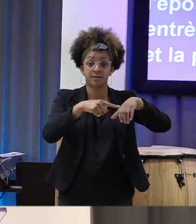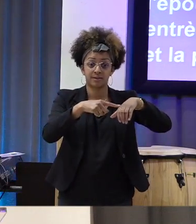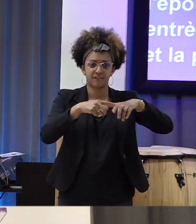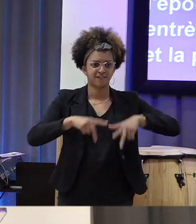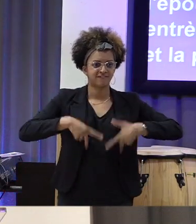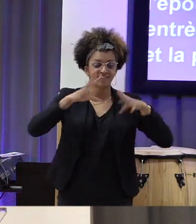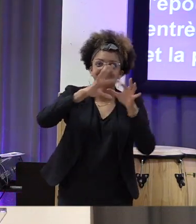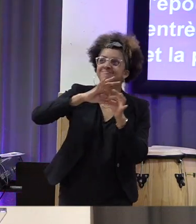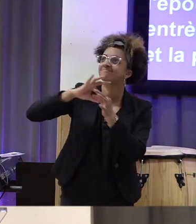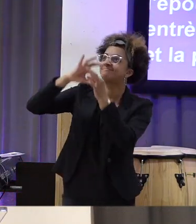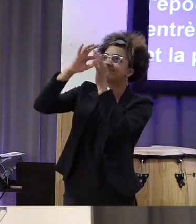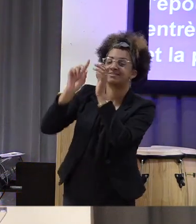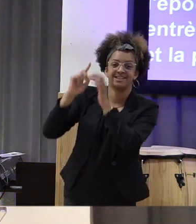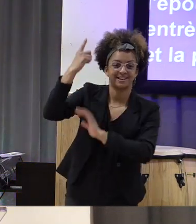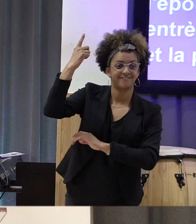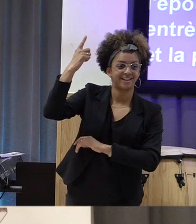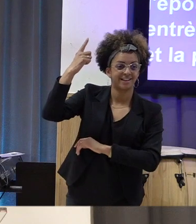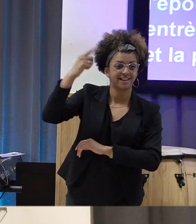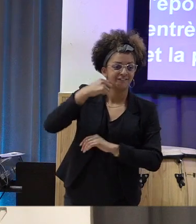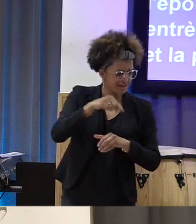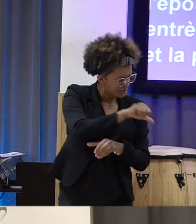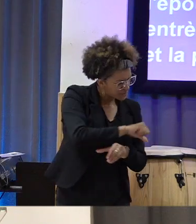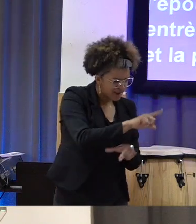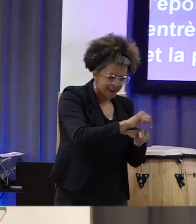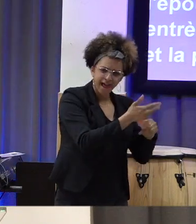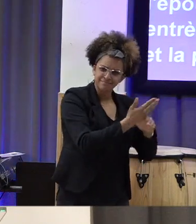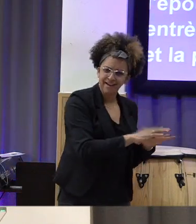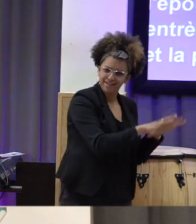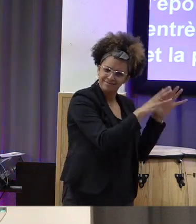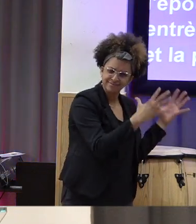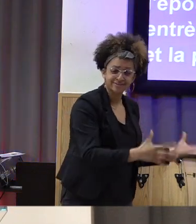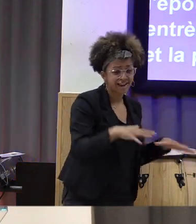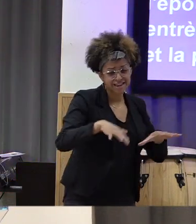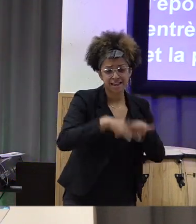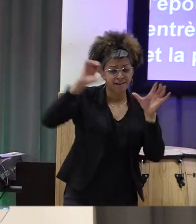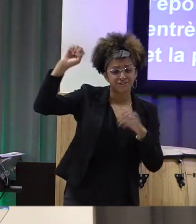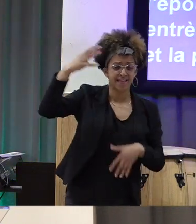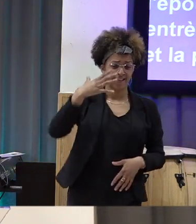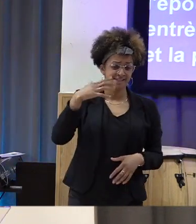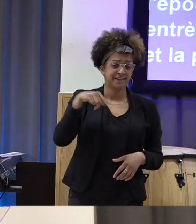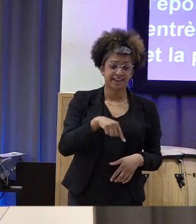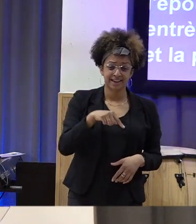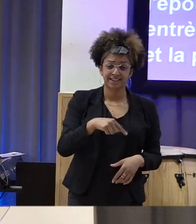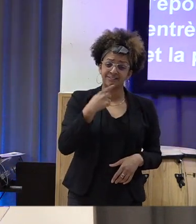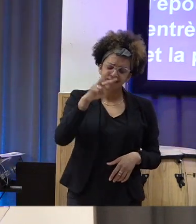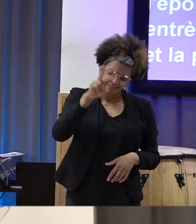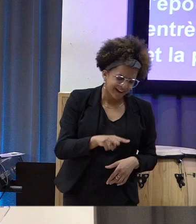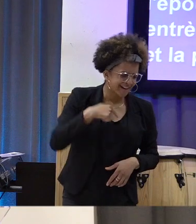Elles ont de l'huile dans leur lampe. Image du Saint-Esprit que reçoivent les vrais